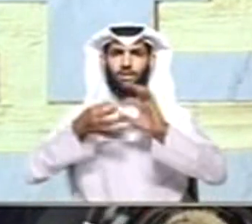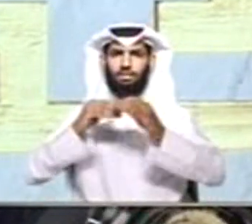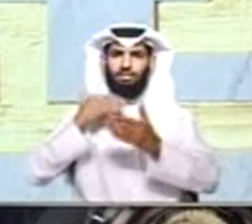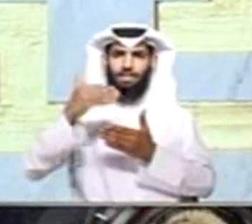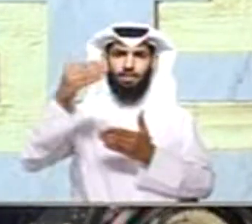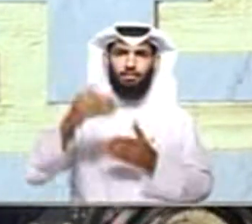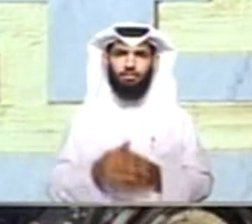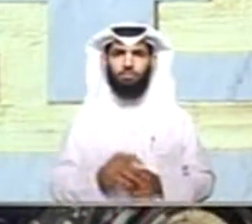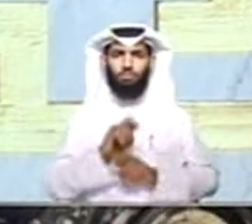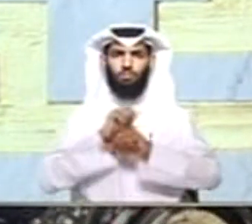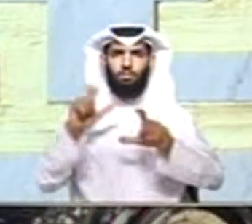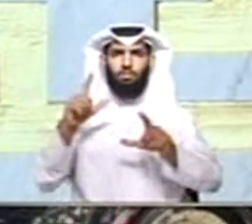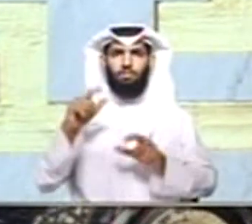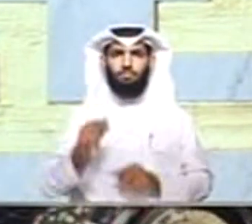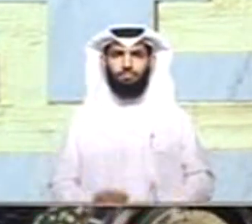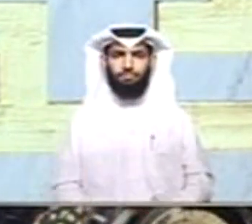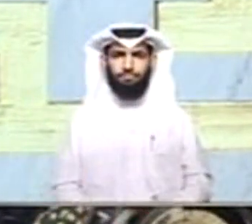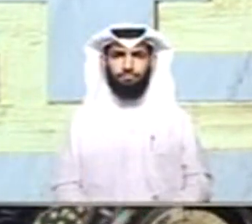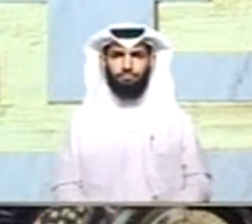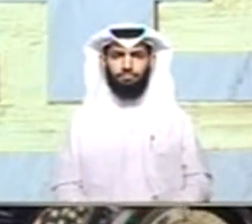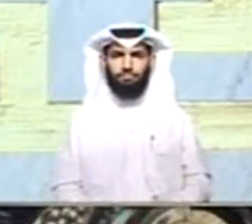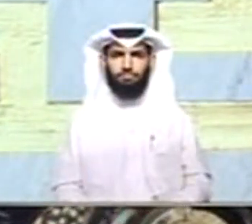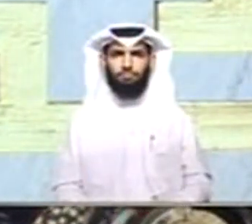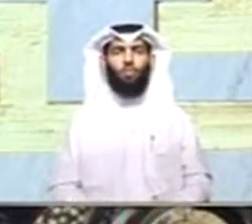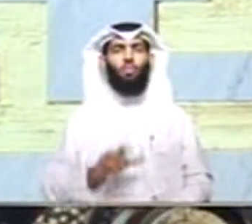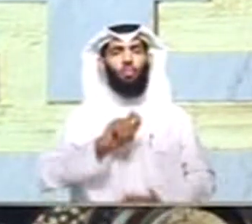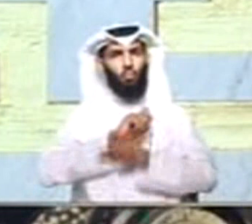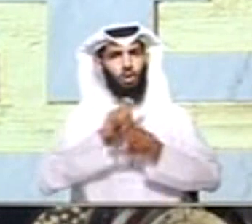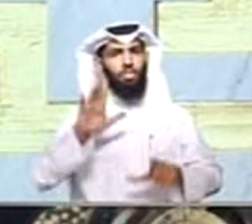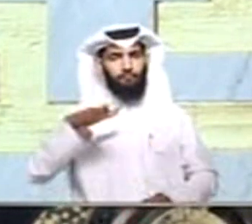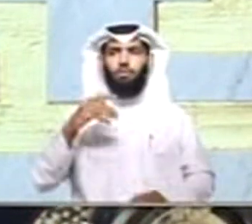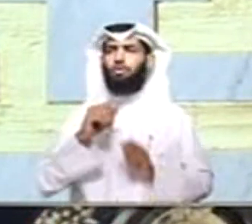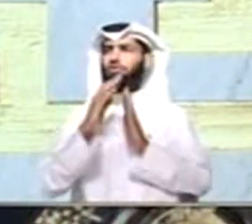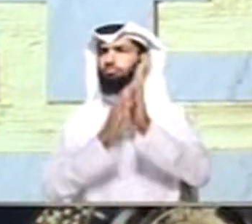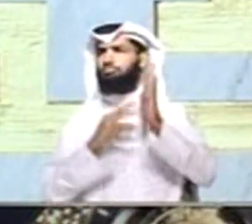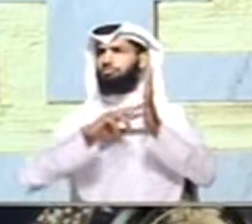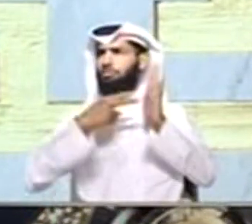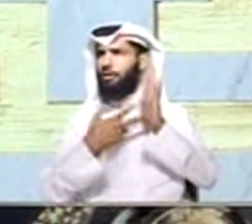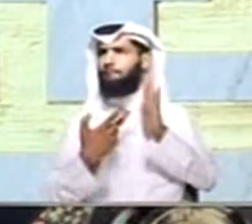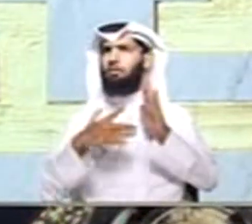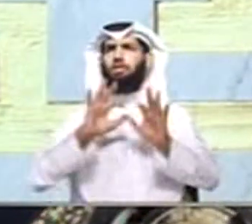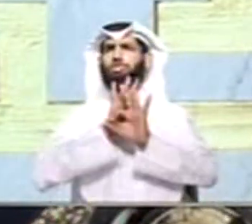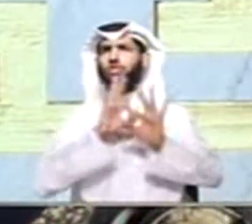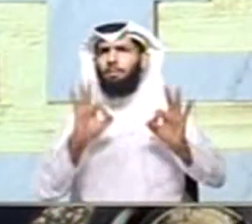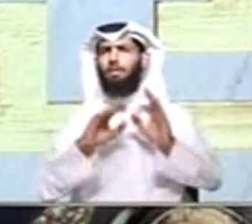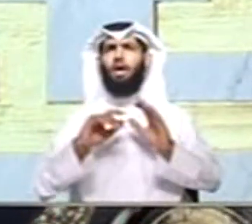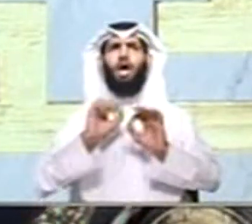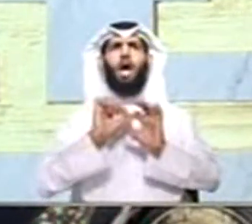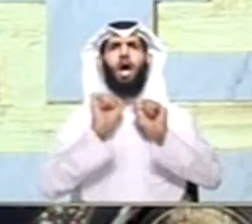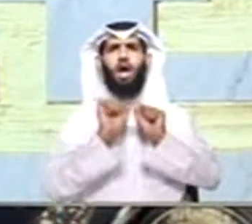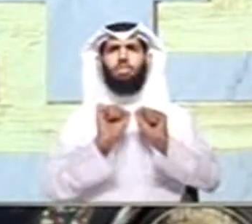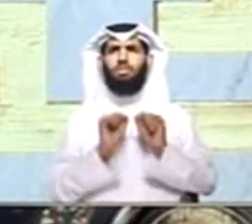مواقع الفساد والعمل على حلها. أيضا اطلعنا سموه إلى على كل الأمور المتعلقة